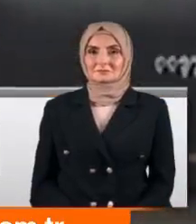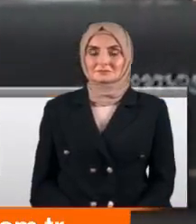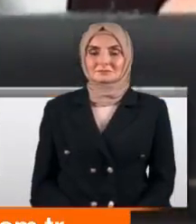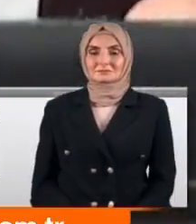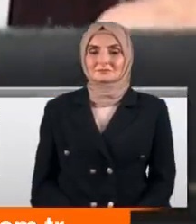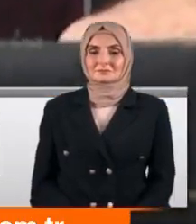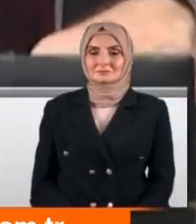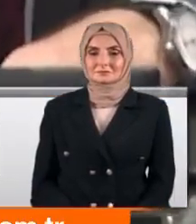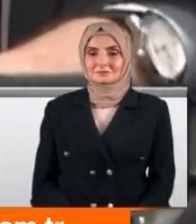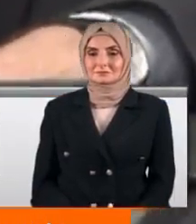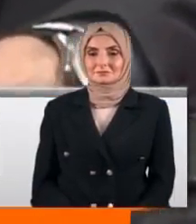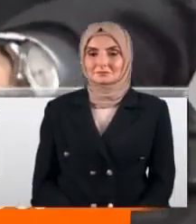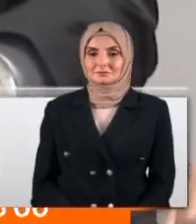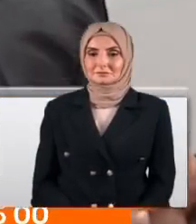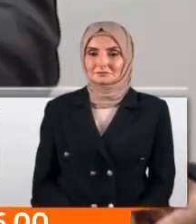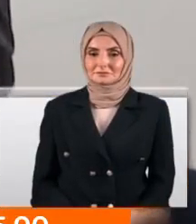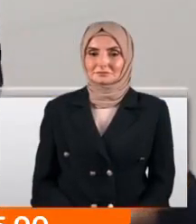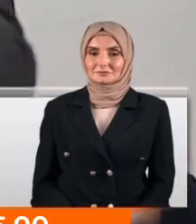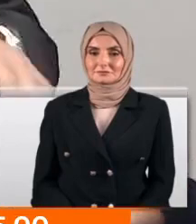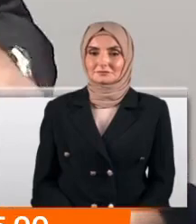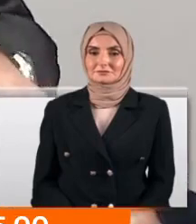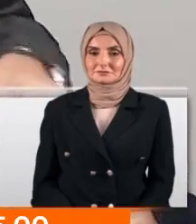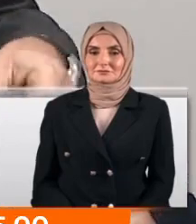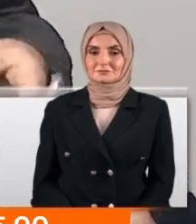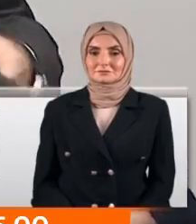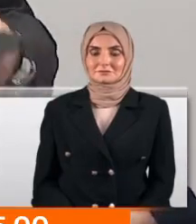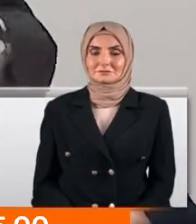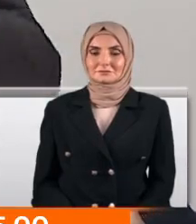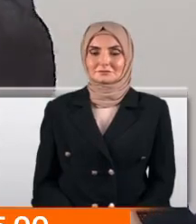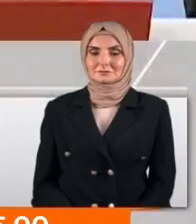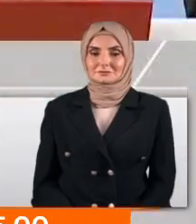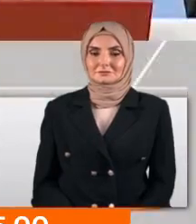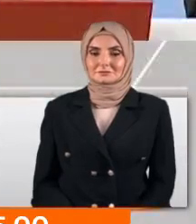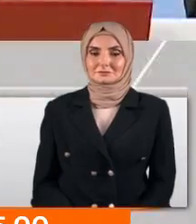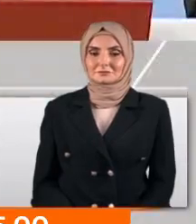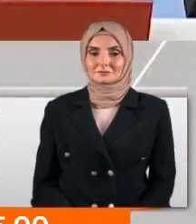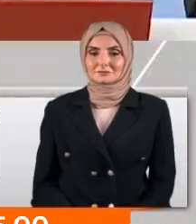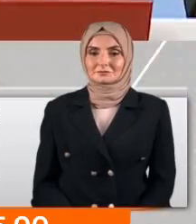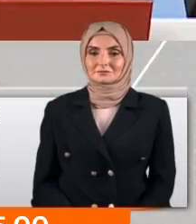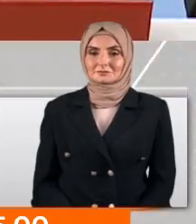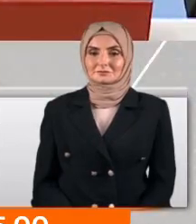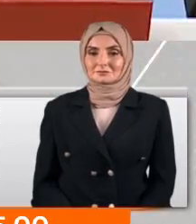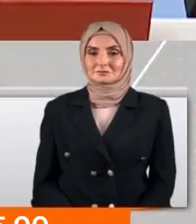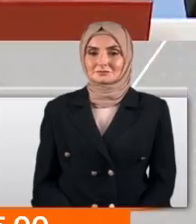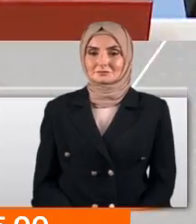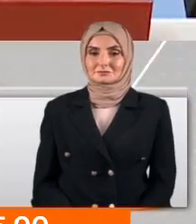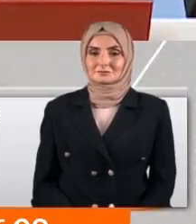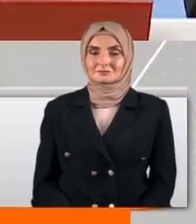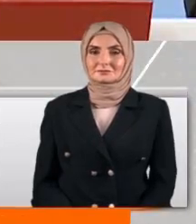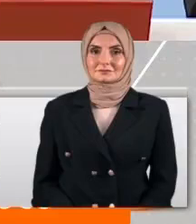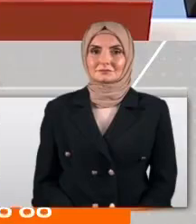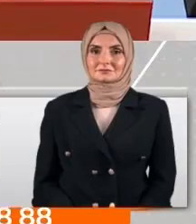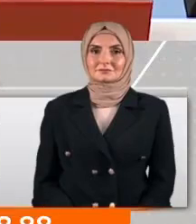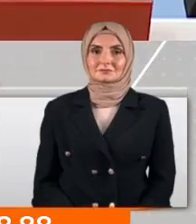Sizin Sayın Ümit Özdağ'la aranızda yaptığınız özel bir protokol var mı? Var. Her iki protokolde de 3 bakanlık ve MİT